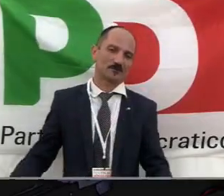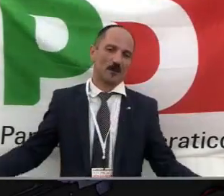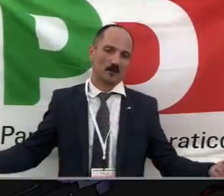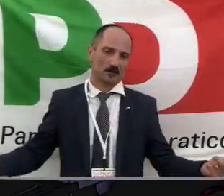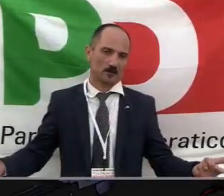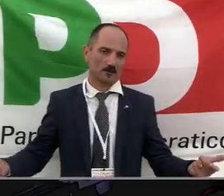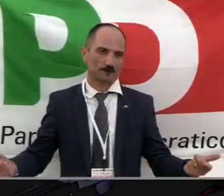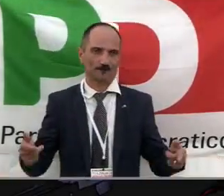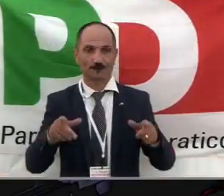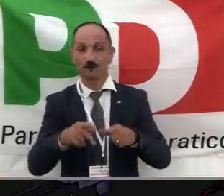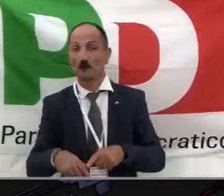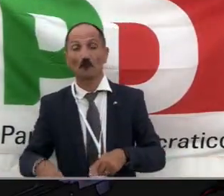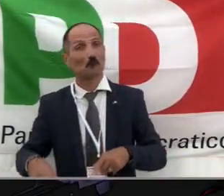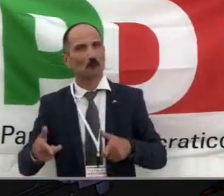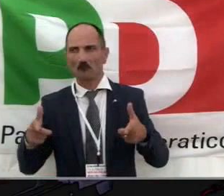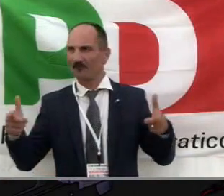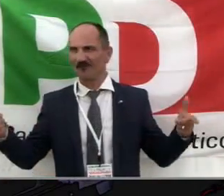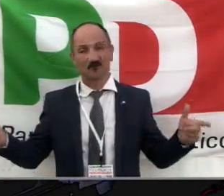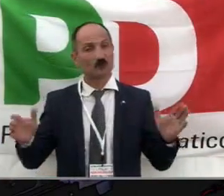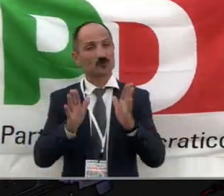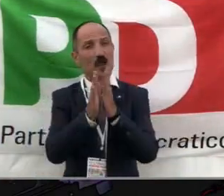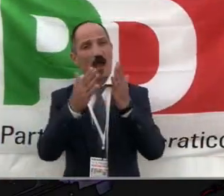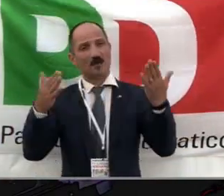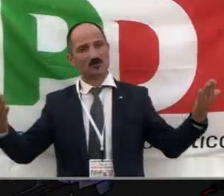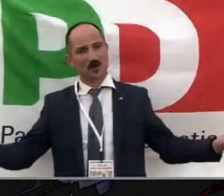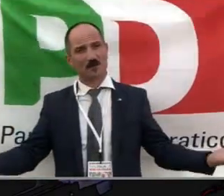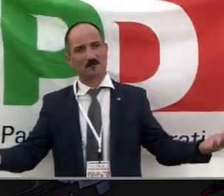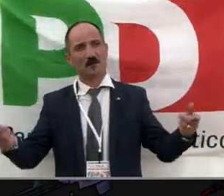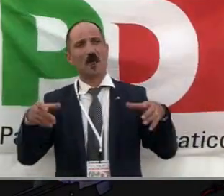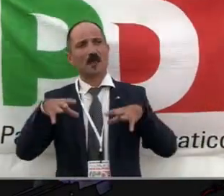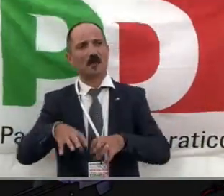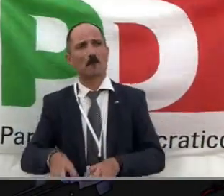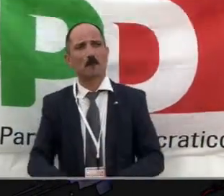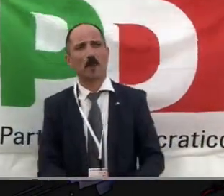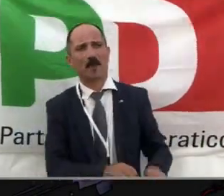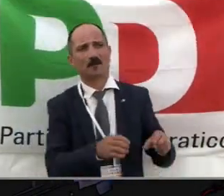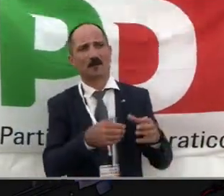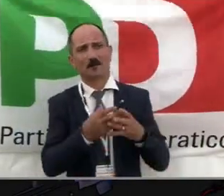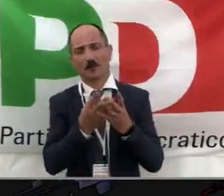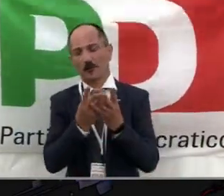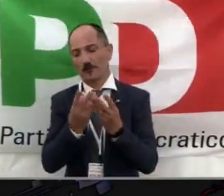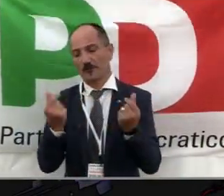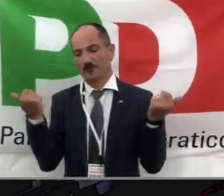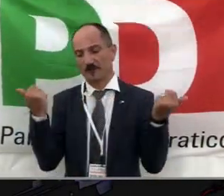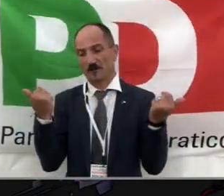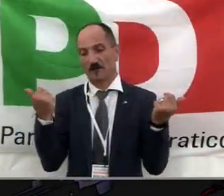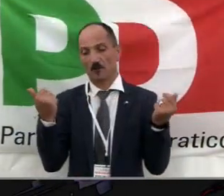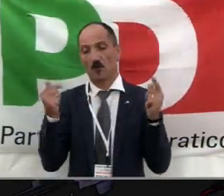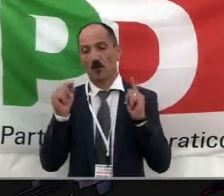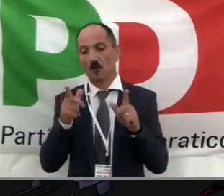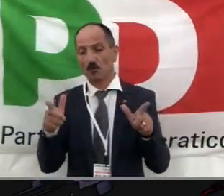È sparito dall'agenda, è sparito dagli impegni, non c'è più.